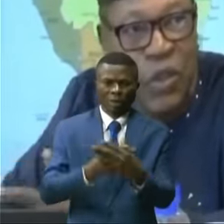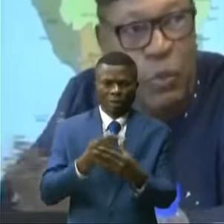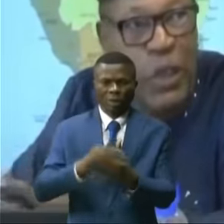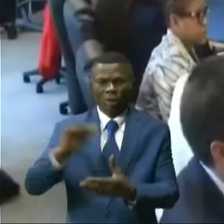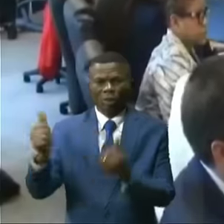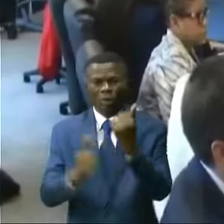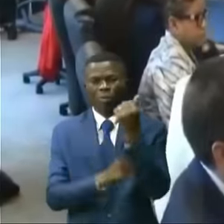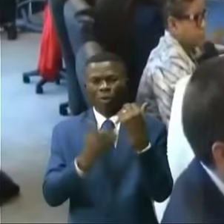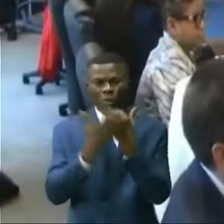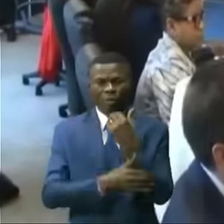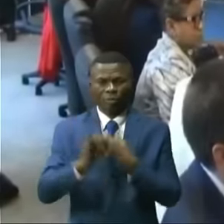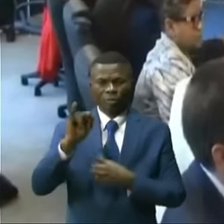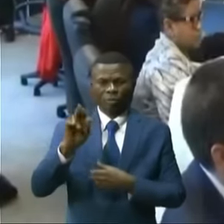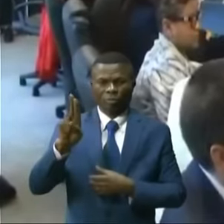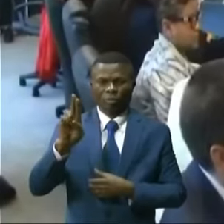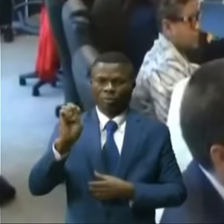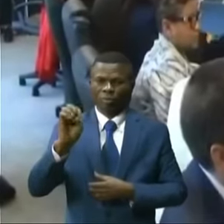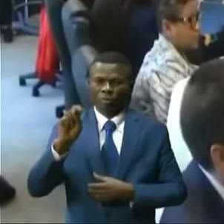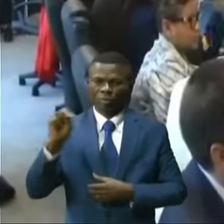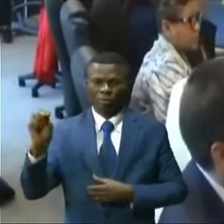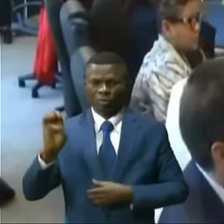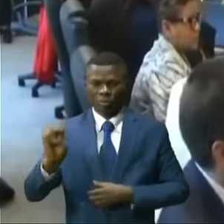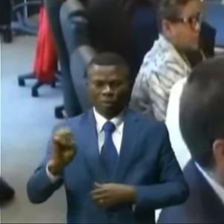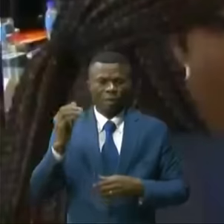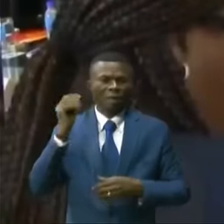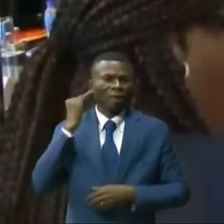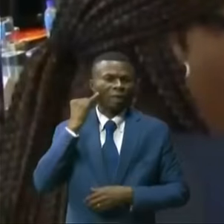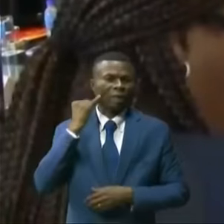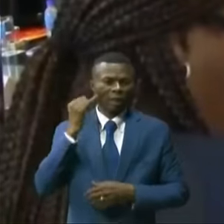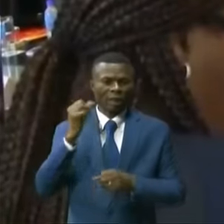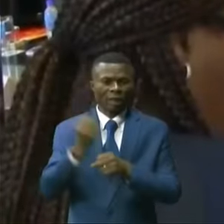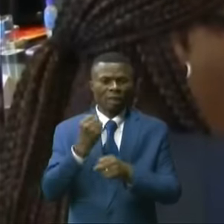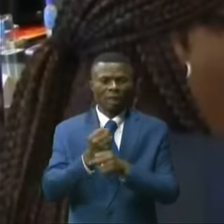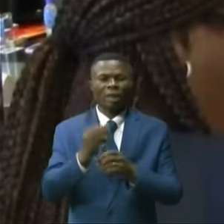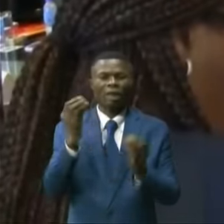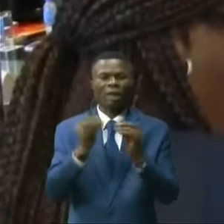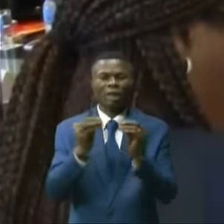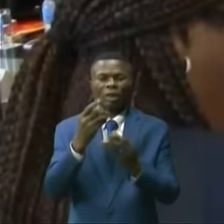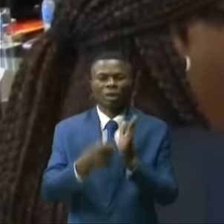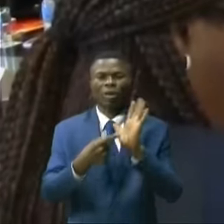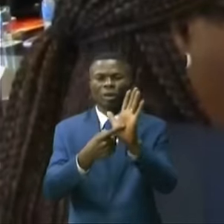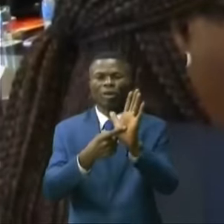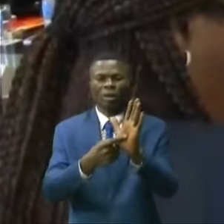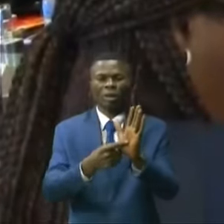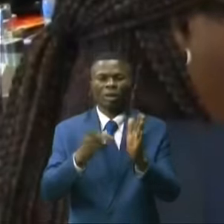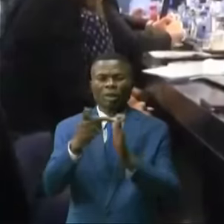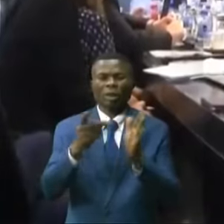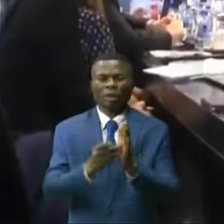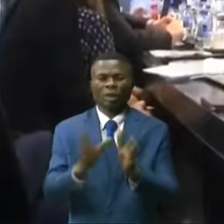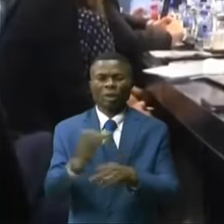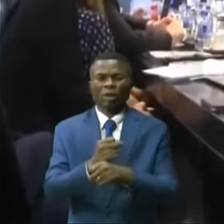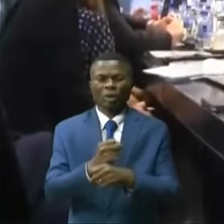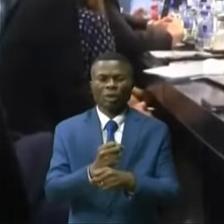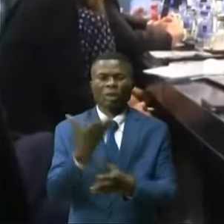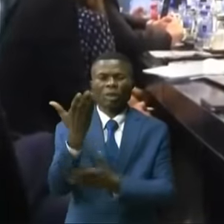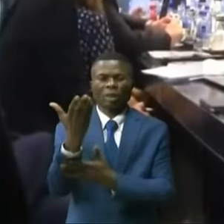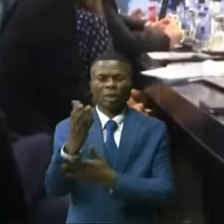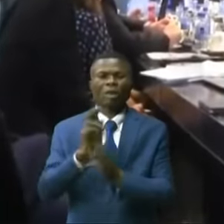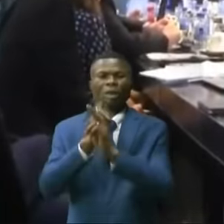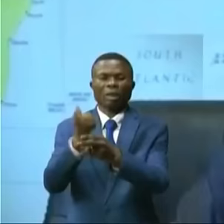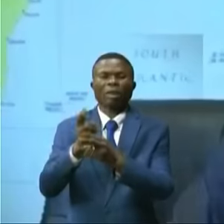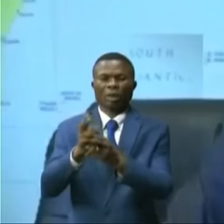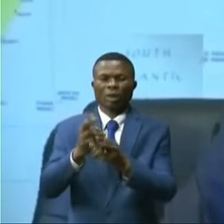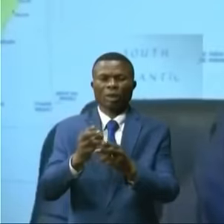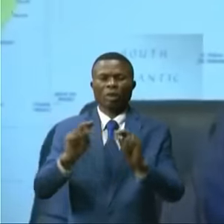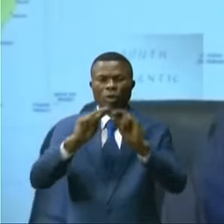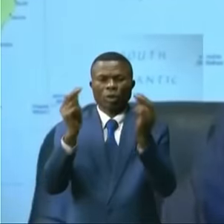personnes vulnérables iren et Sambo diata cette rencontre avait pour objectif de présenter les principales conclusions et recommandations du rapport phare